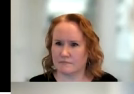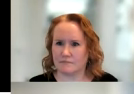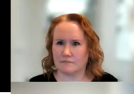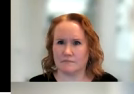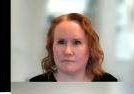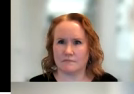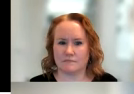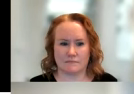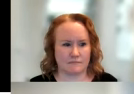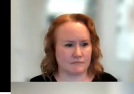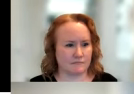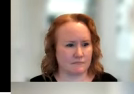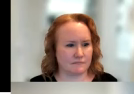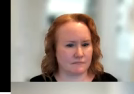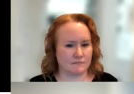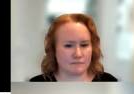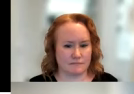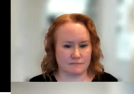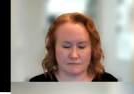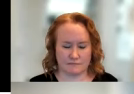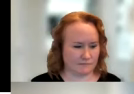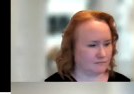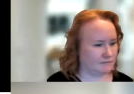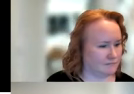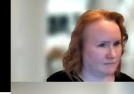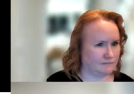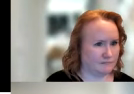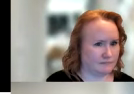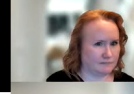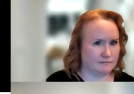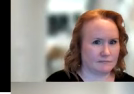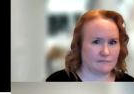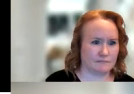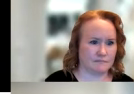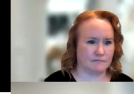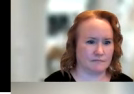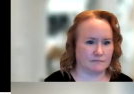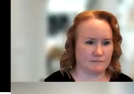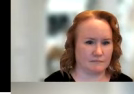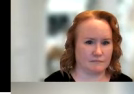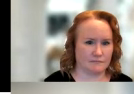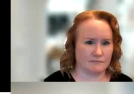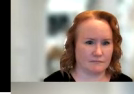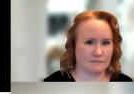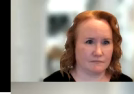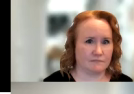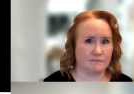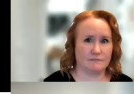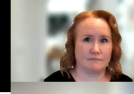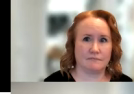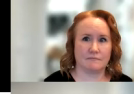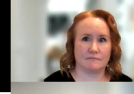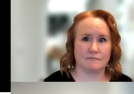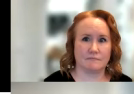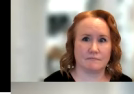den utredningen. Så vi har jobbet ganske mye med det siste. Og det virkelig vi, for hverken jeg eller Silje kan påberope